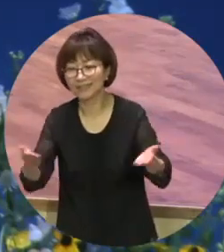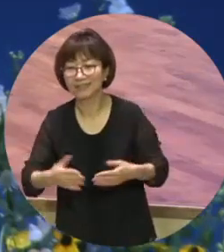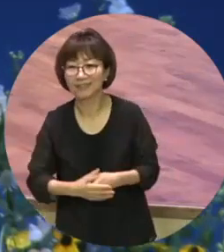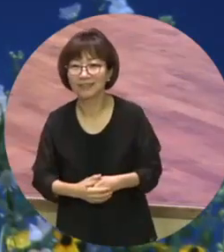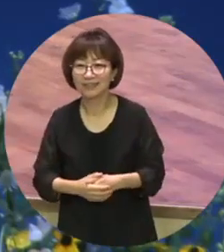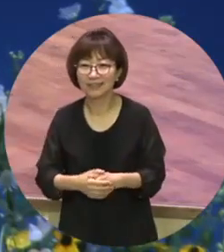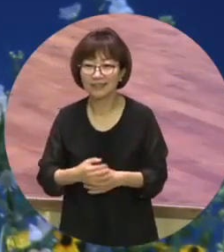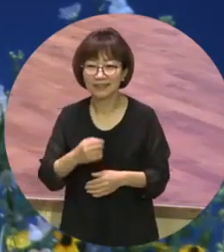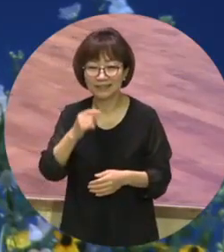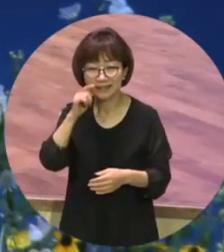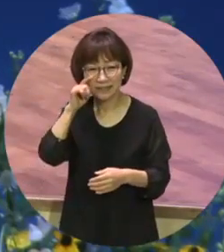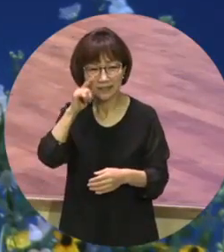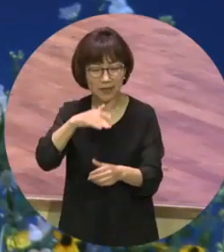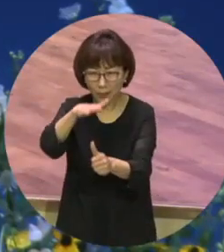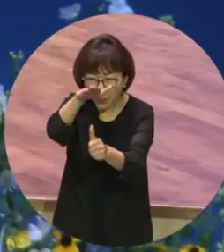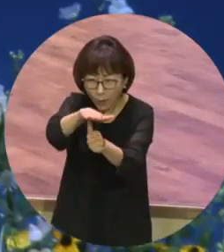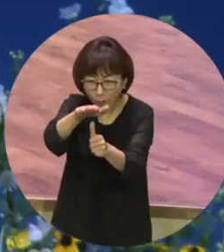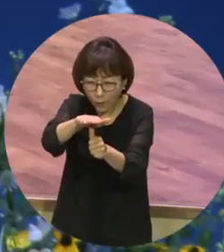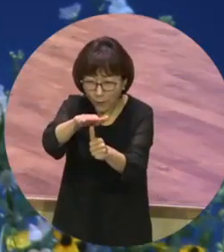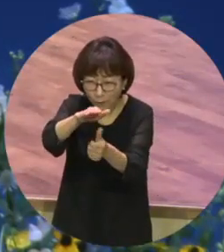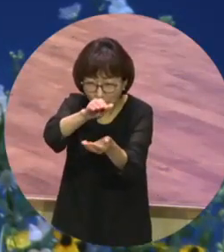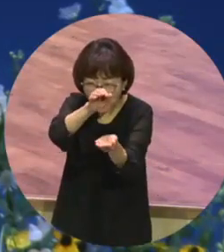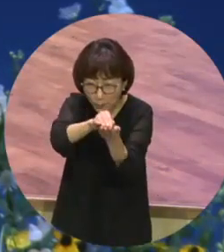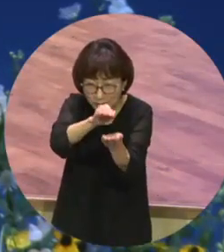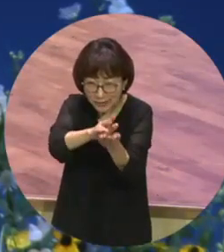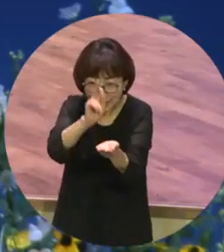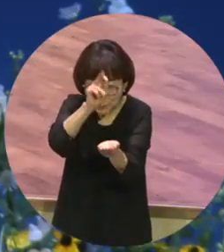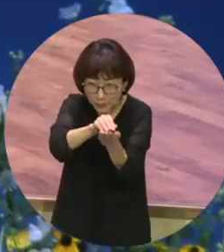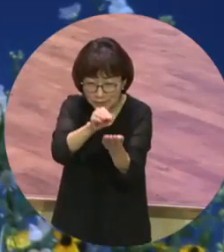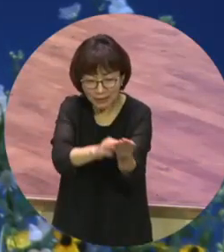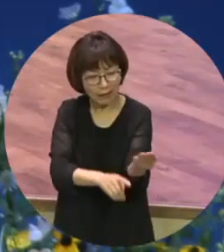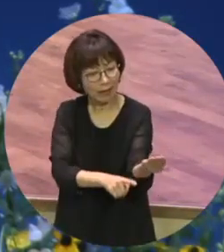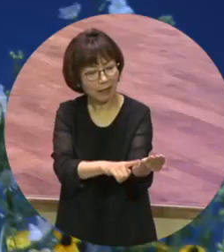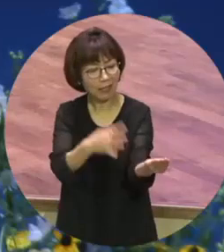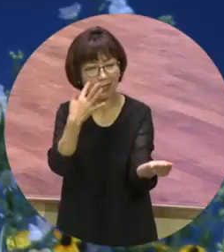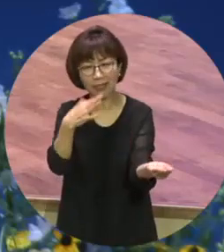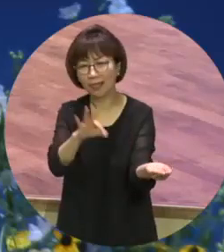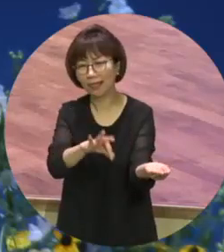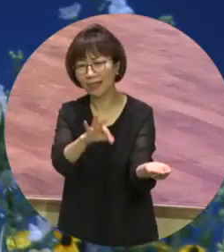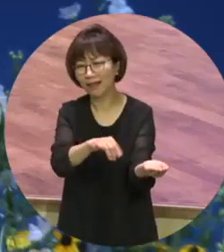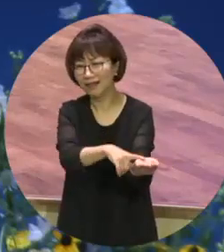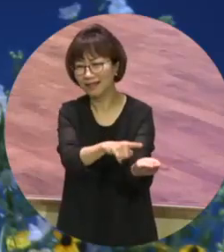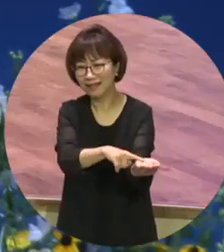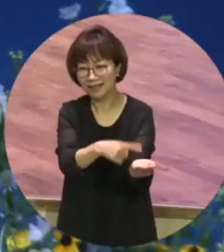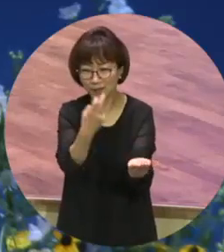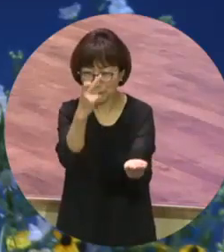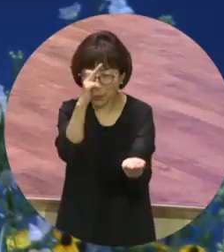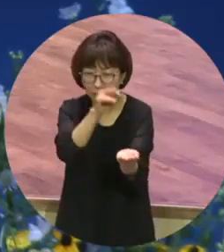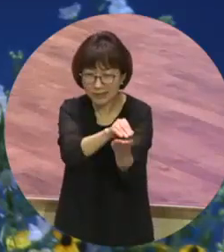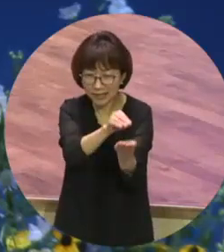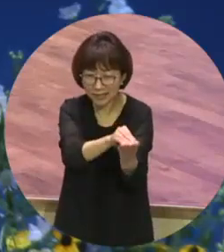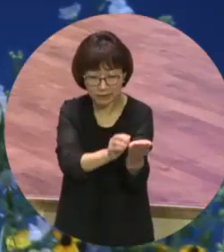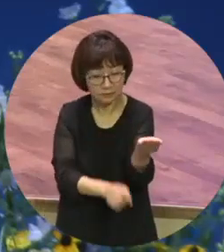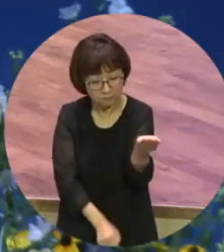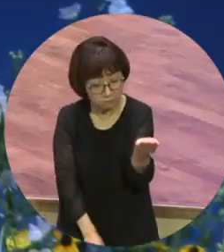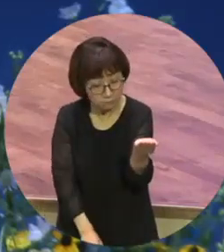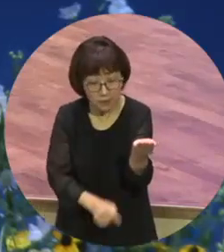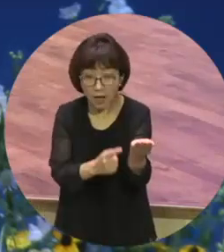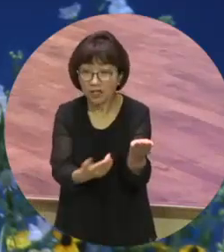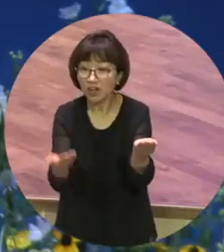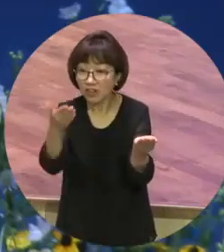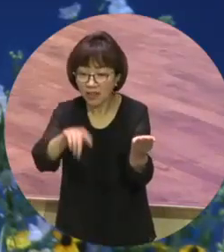사실 이 도시락은요 아무것도 아니에요. 그냥 평범한 지극히 평범한 도시락이요. 그러나